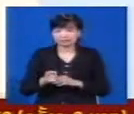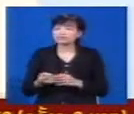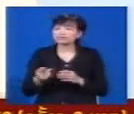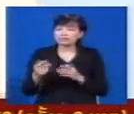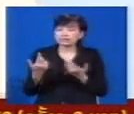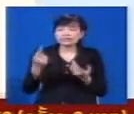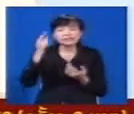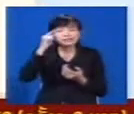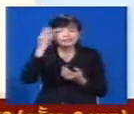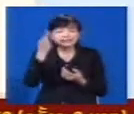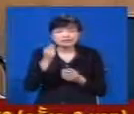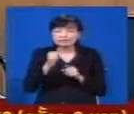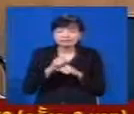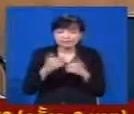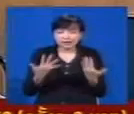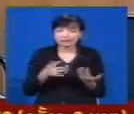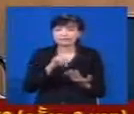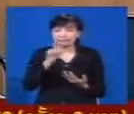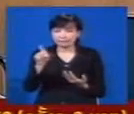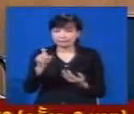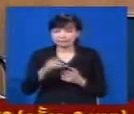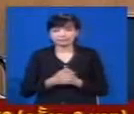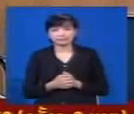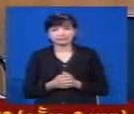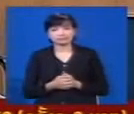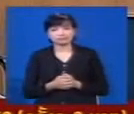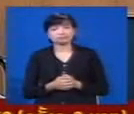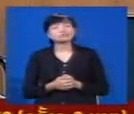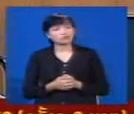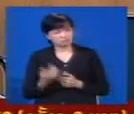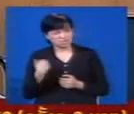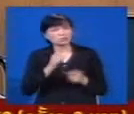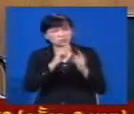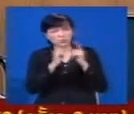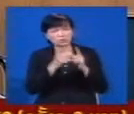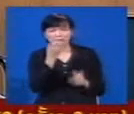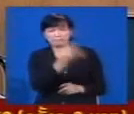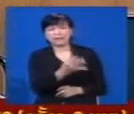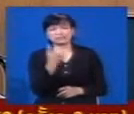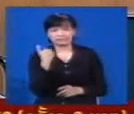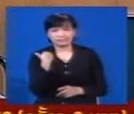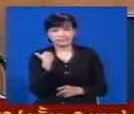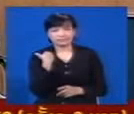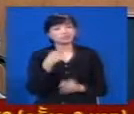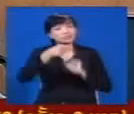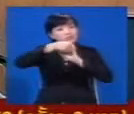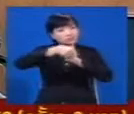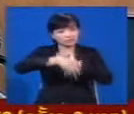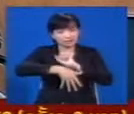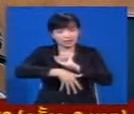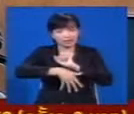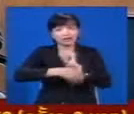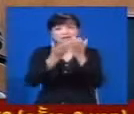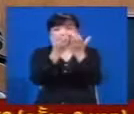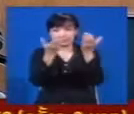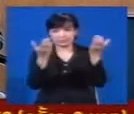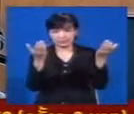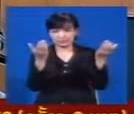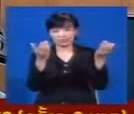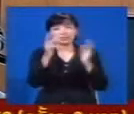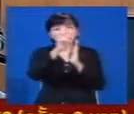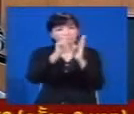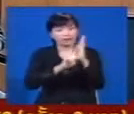างไรหรือว่าได้วางประเด็นกันไว้อย่างไร อ๋อเราได้พูดกันเยอะครับในเรื่องของโครงสร้างรัฐธรรมนูญซึ่งเป็นกฎ